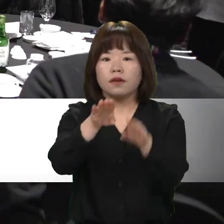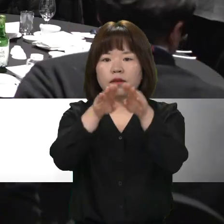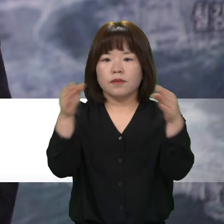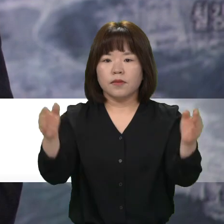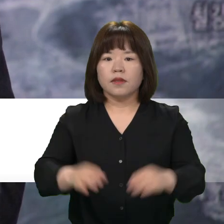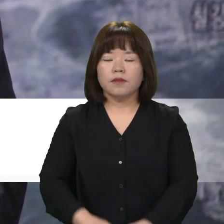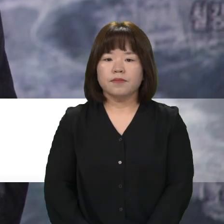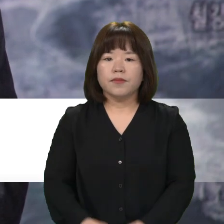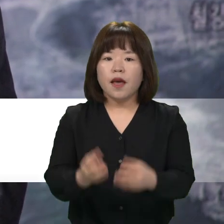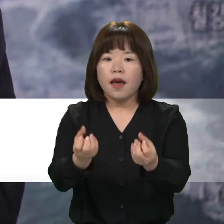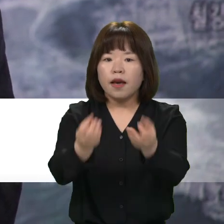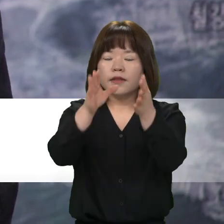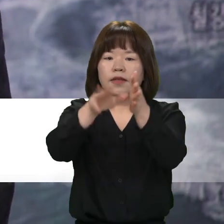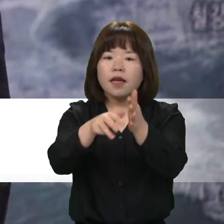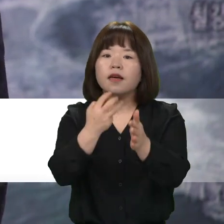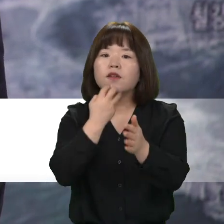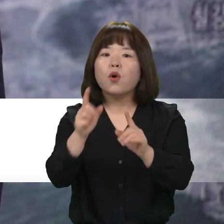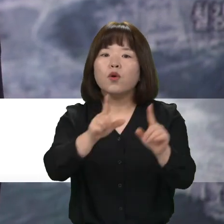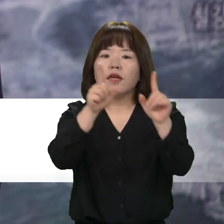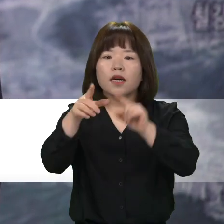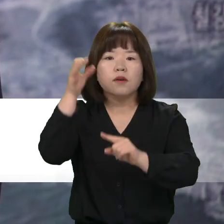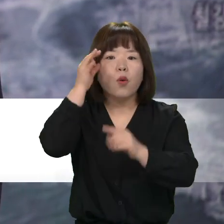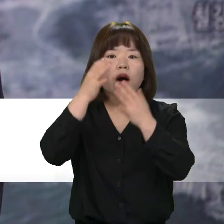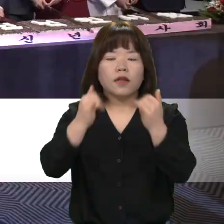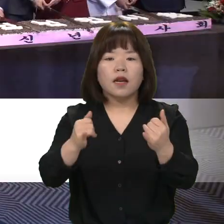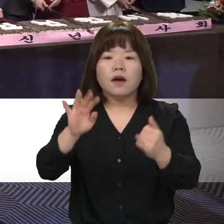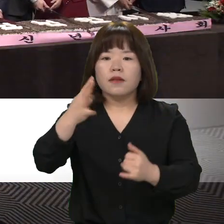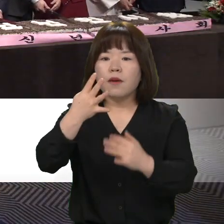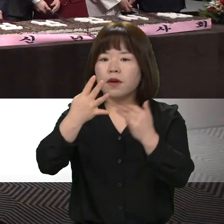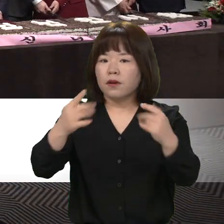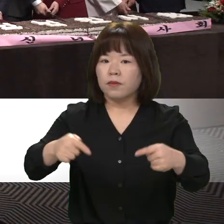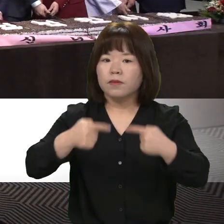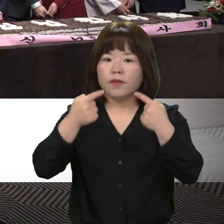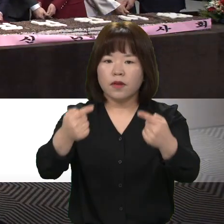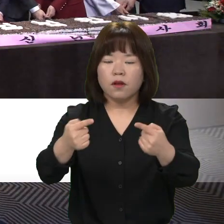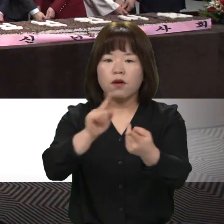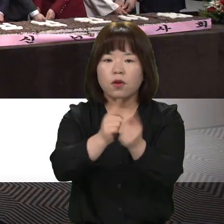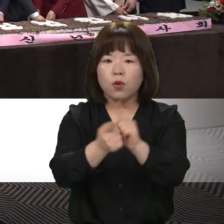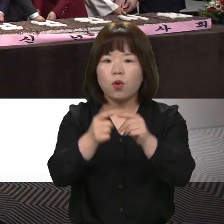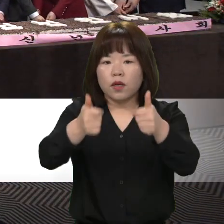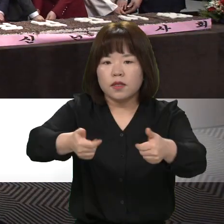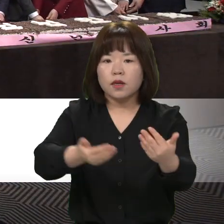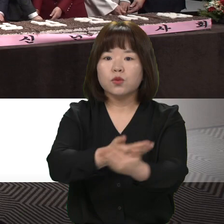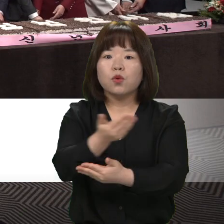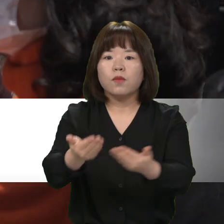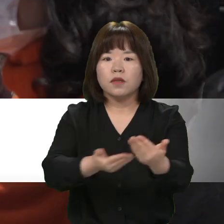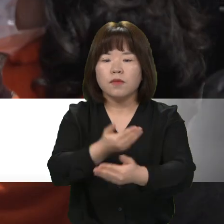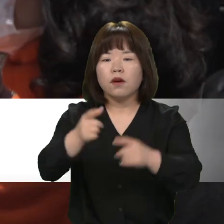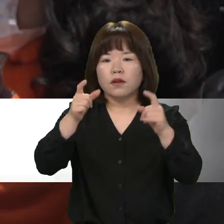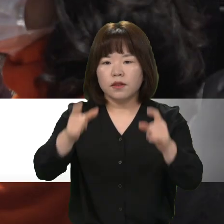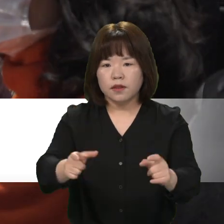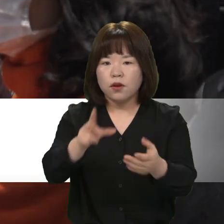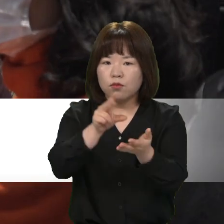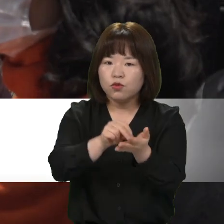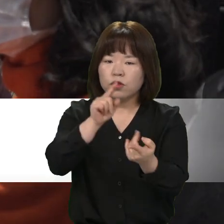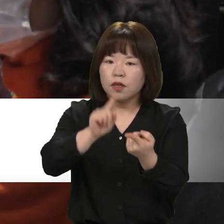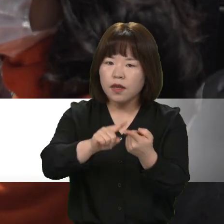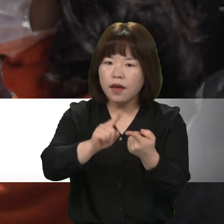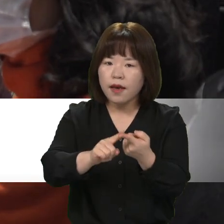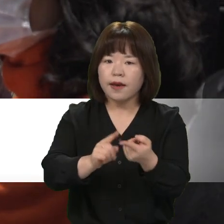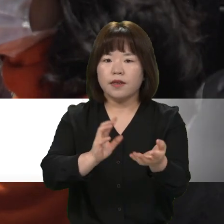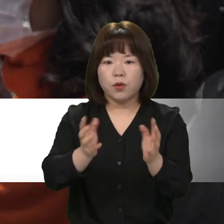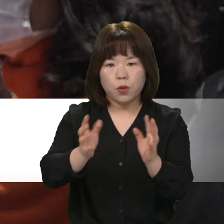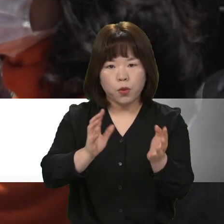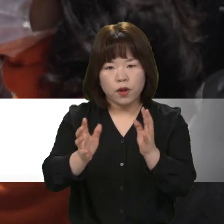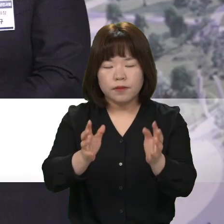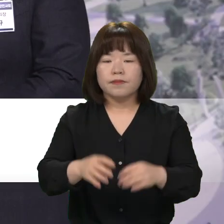열렸습니다 이날 행사에는 재경 출연인 등 400여명이 참석해 서로 안부를 주고받으며 지역 중점 현안에